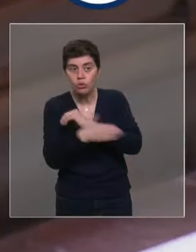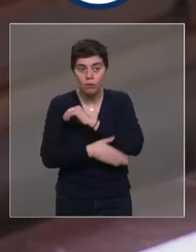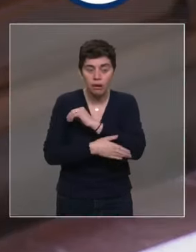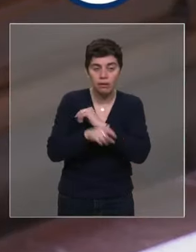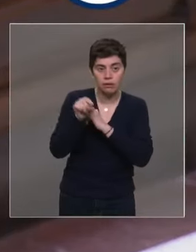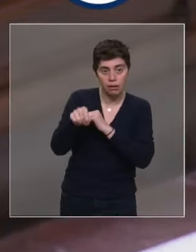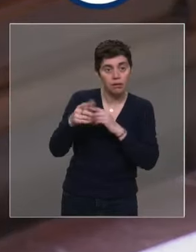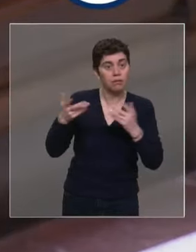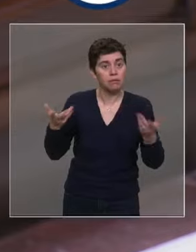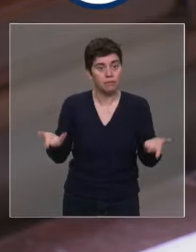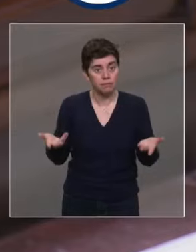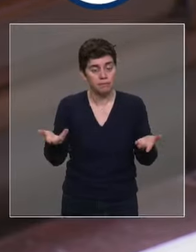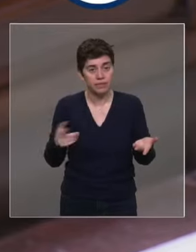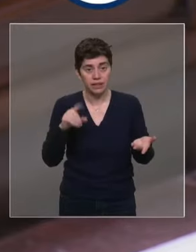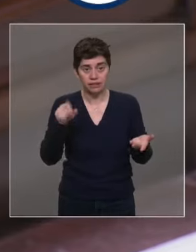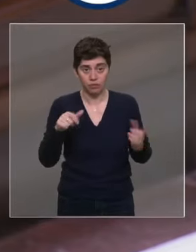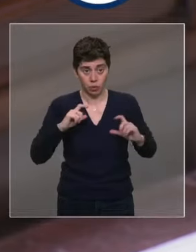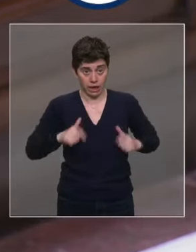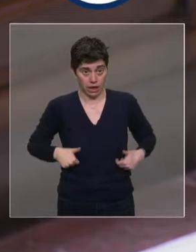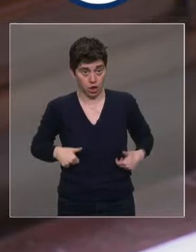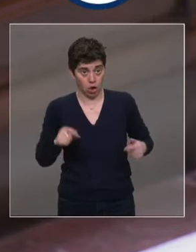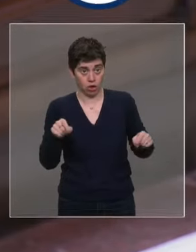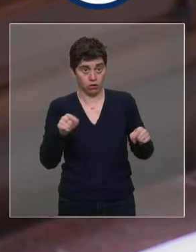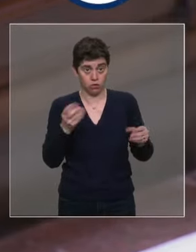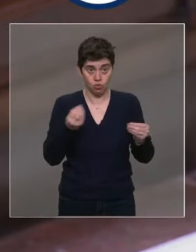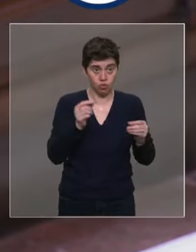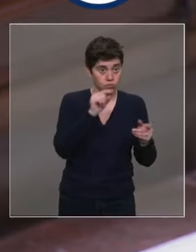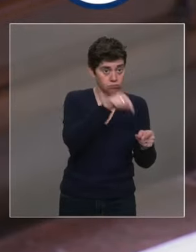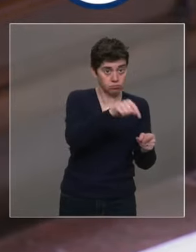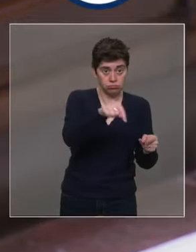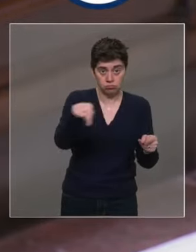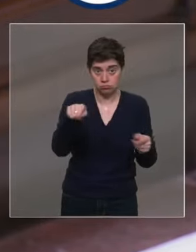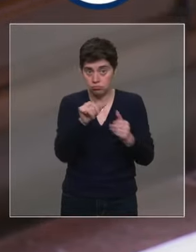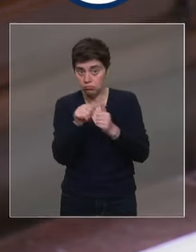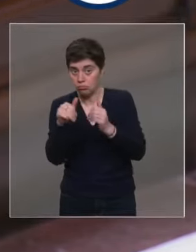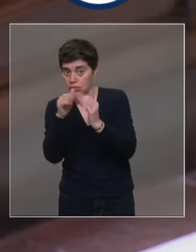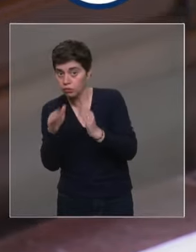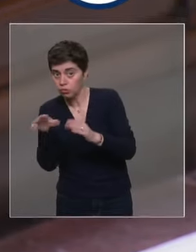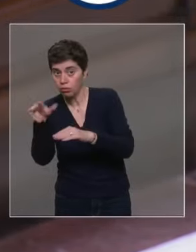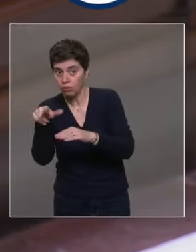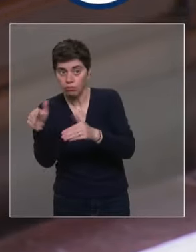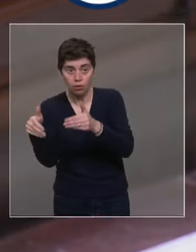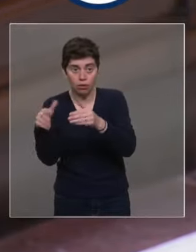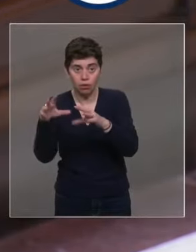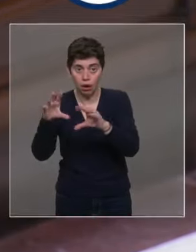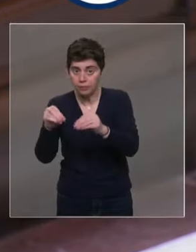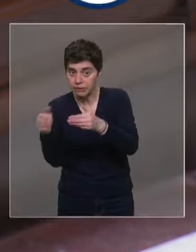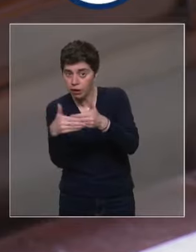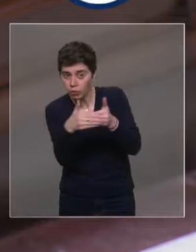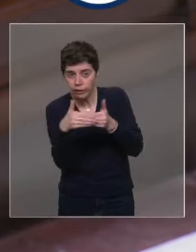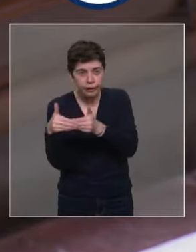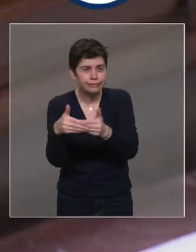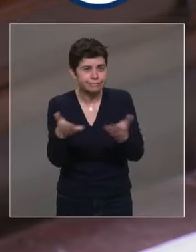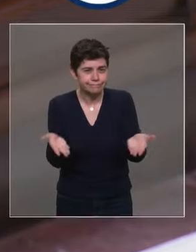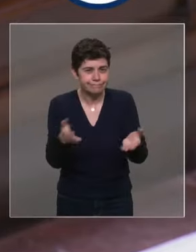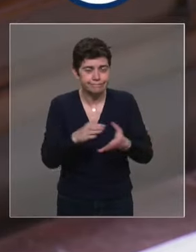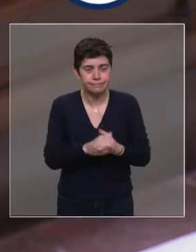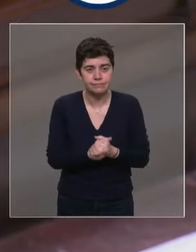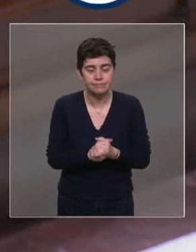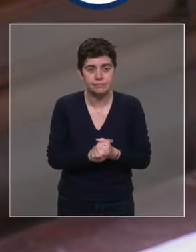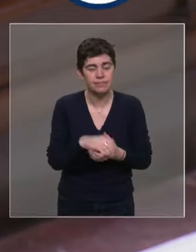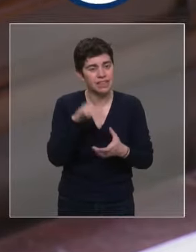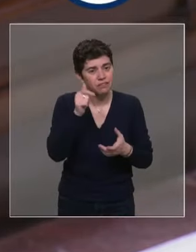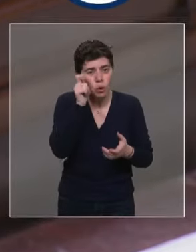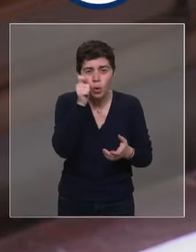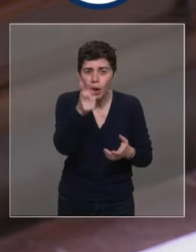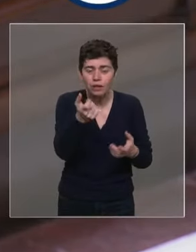nécessaire présence d'une école sur les territoires, c'est-à-dire de l'éloignement. Je pense qu'on peut améliorer les choses de trois manières. En ayant une cohérence plus